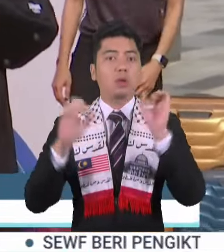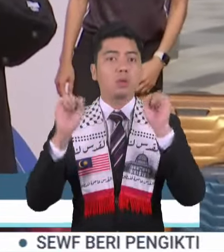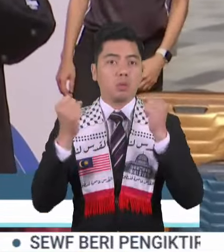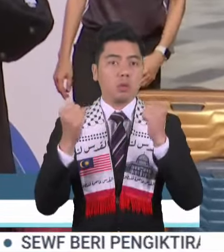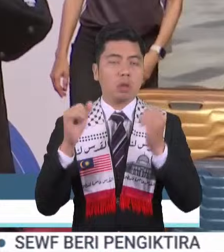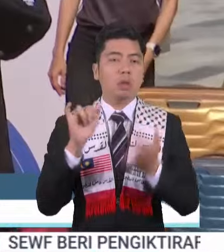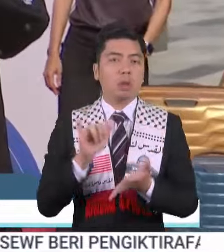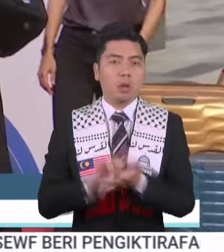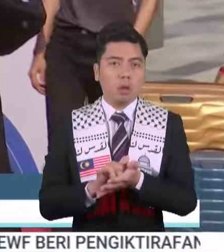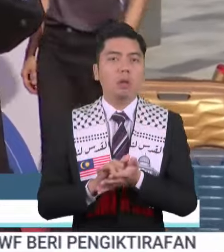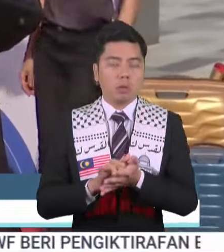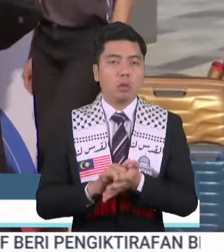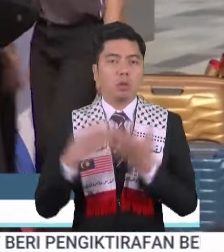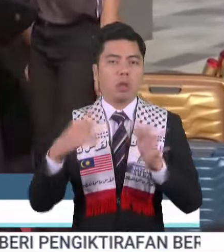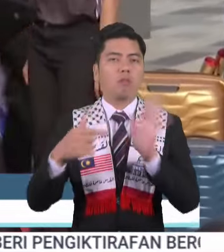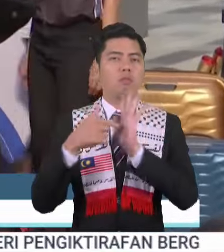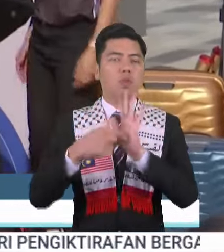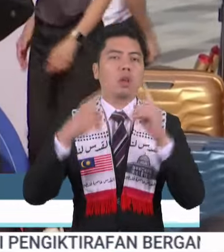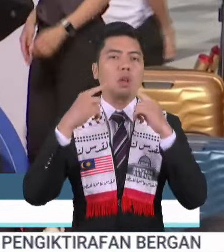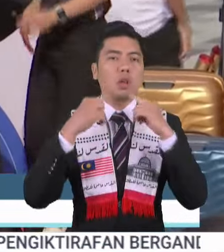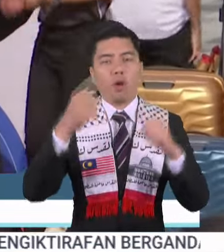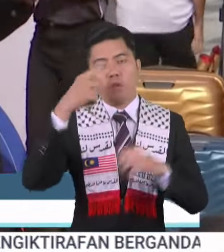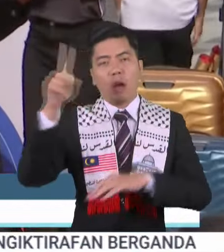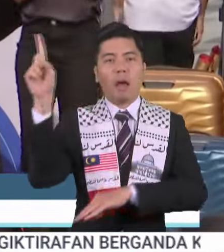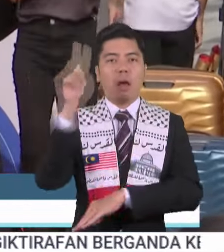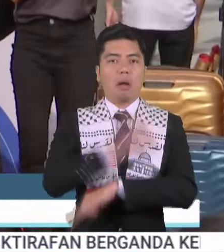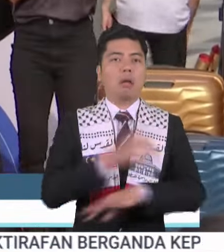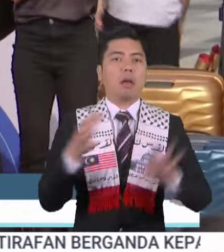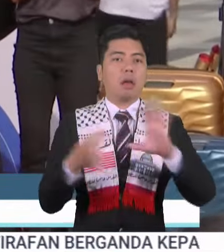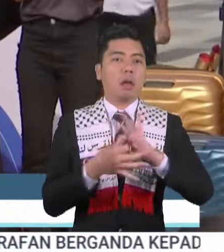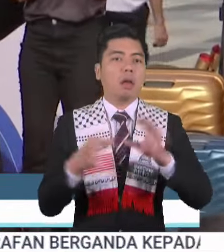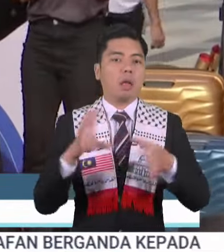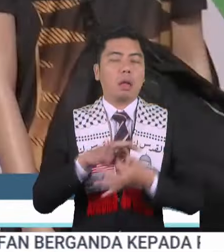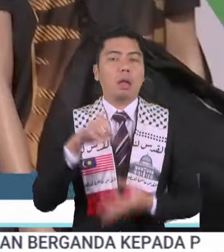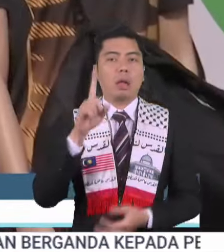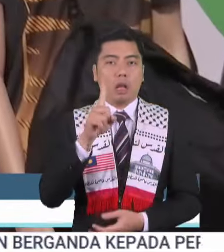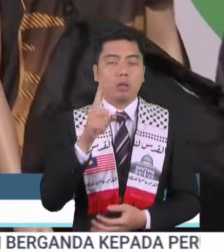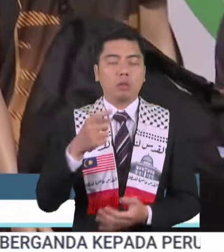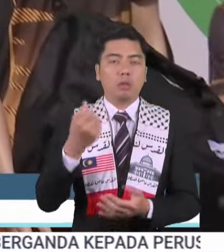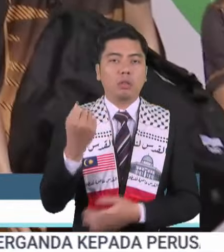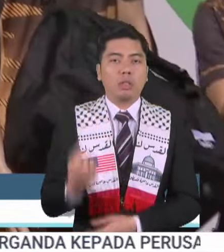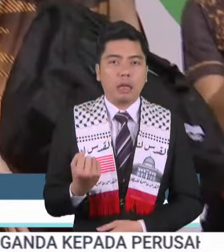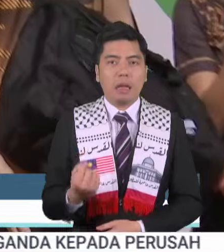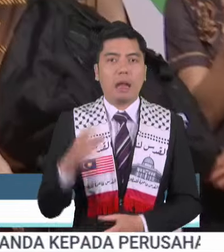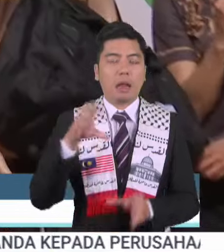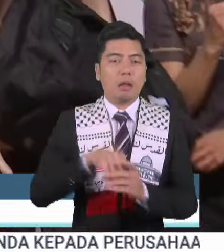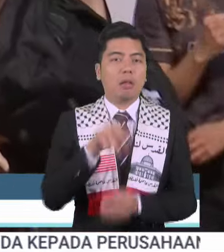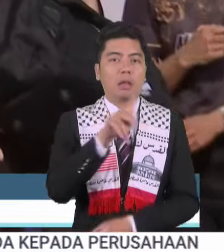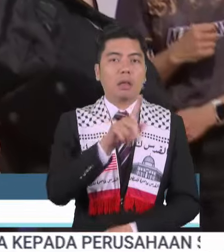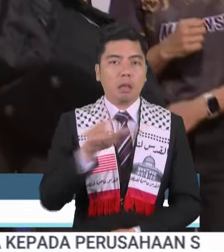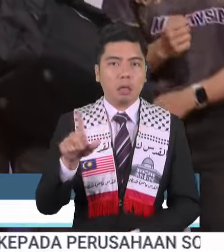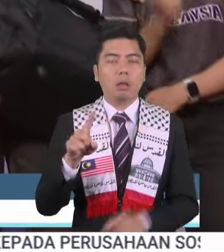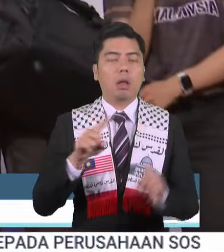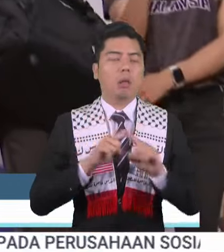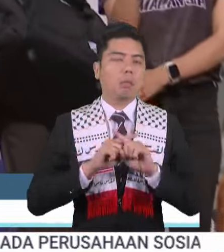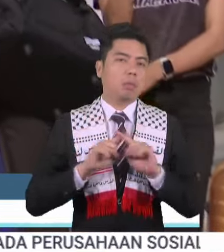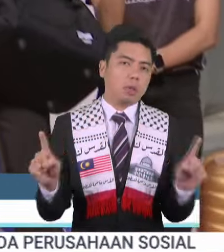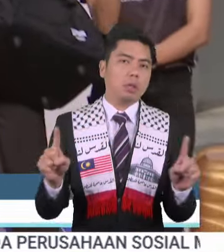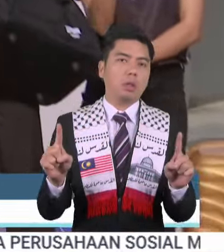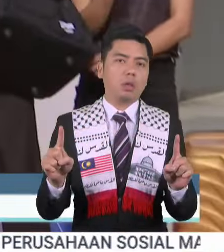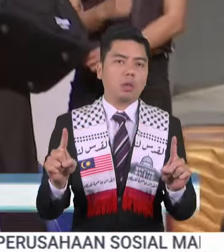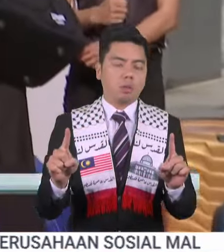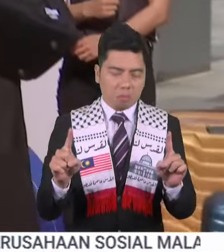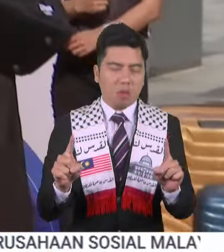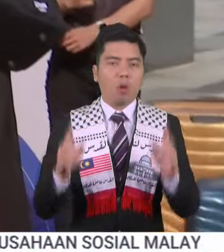sukan itu diperkenalkan sempena sambutan Hari Olimpik di sebuah pusat beli belah di ibu negara. Bagaimanapun,